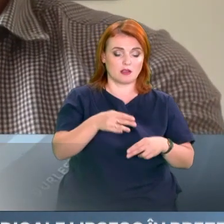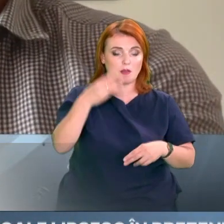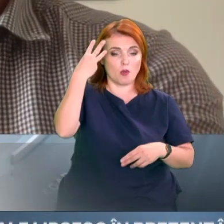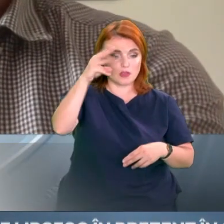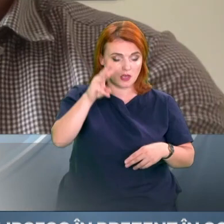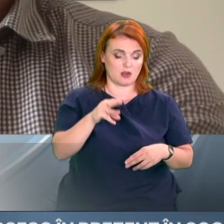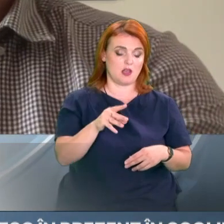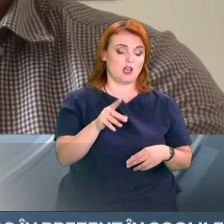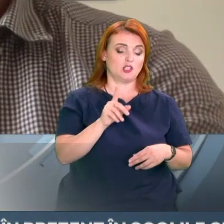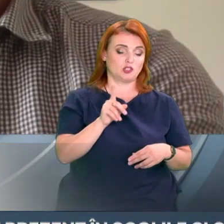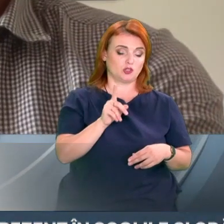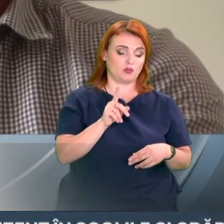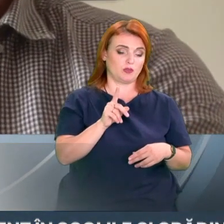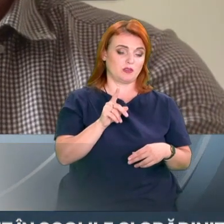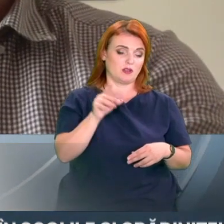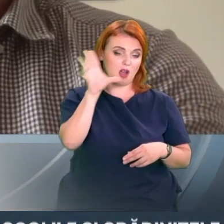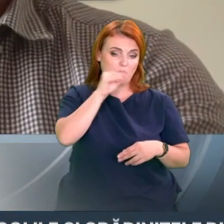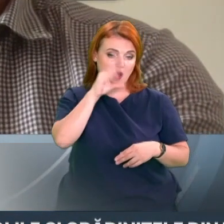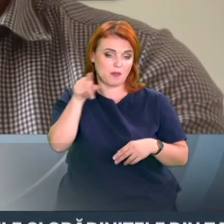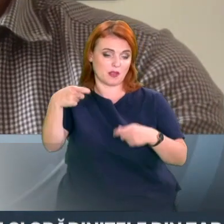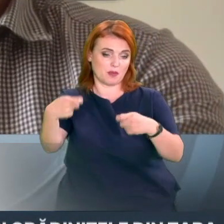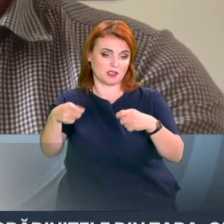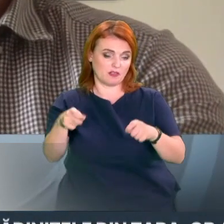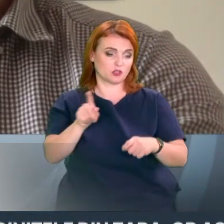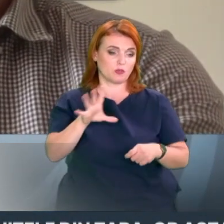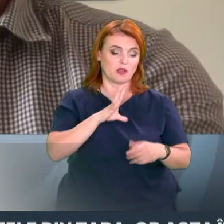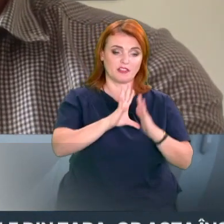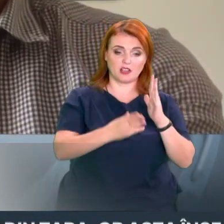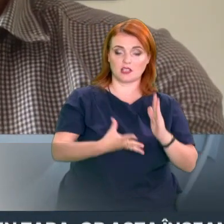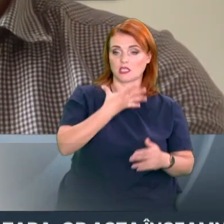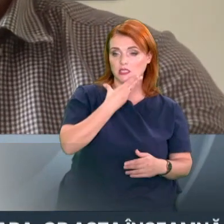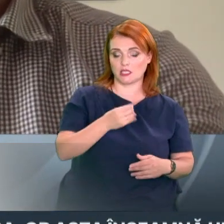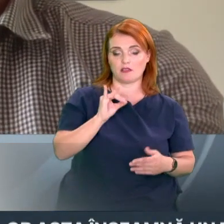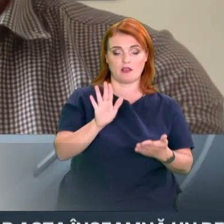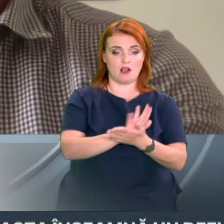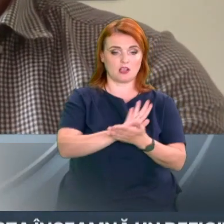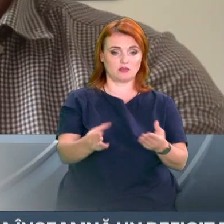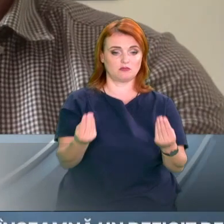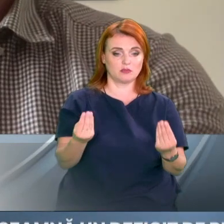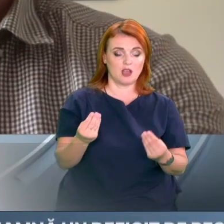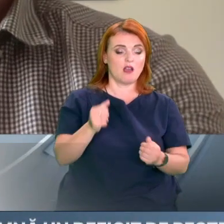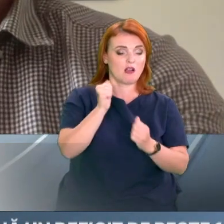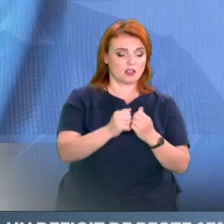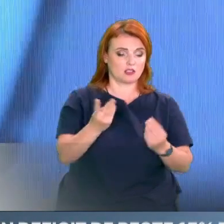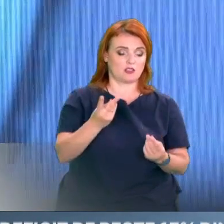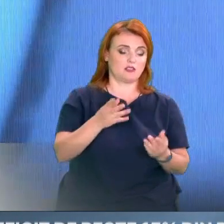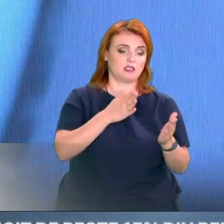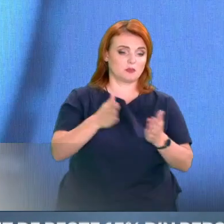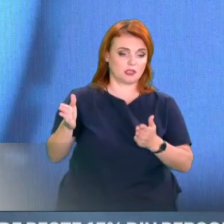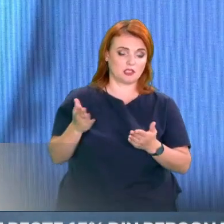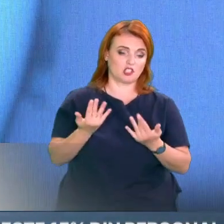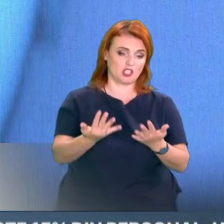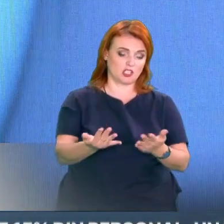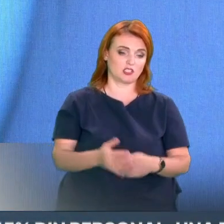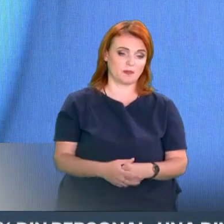post-recoltare ca să putem duce strugurii în piețele respectând întru totul cerințele fiecăruia din el. Vorbeați mai devreme